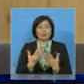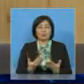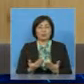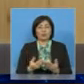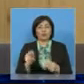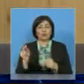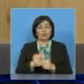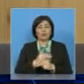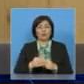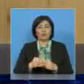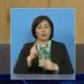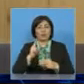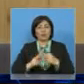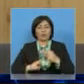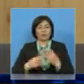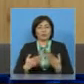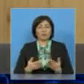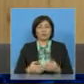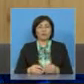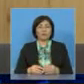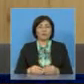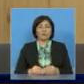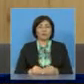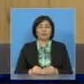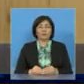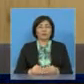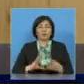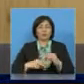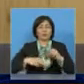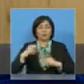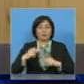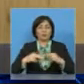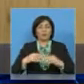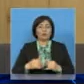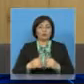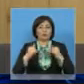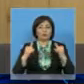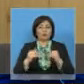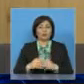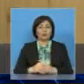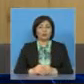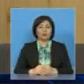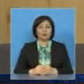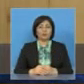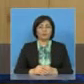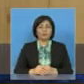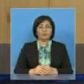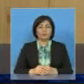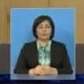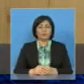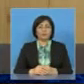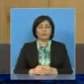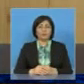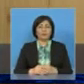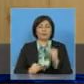аяқтап шықты. Жалпы көңілдері жоғары. Енді мынау енді мамандар